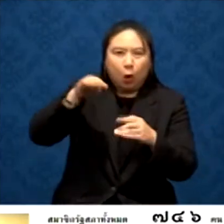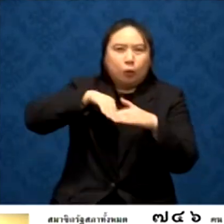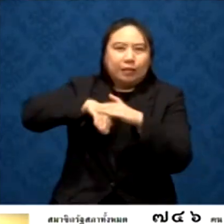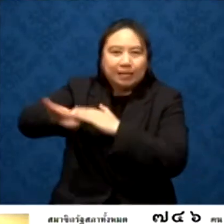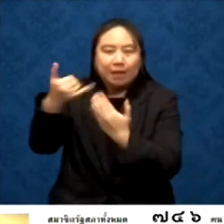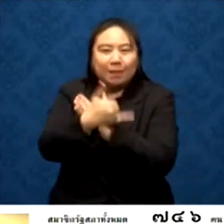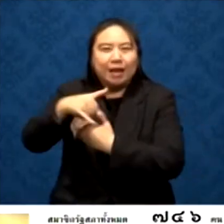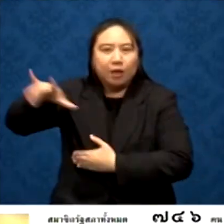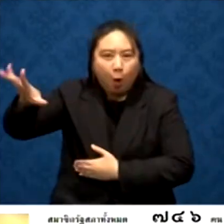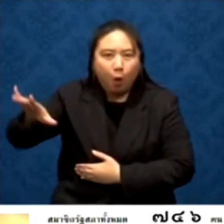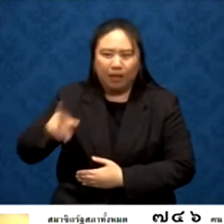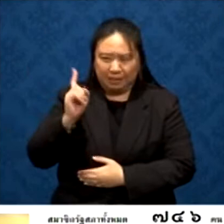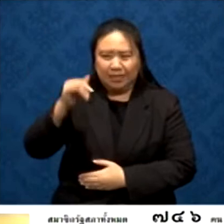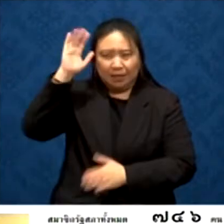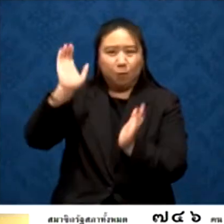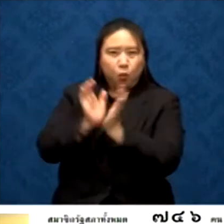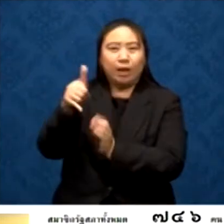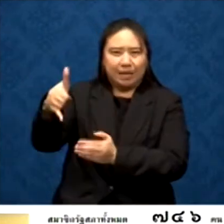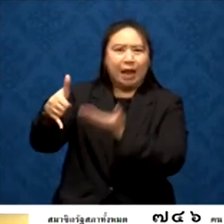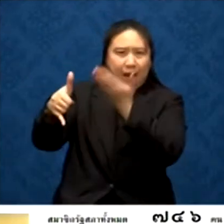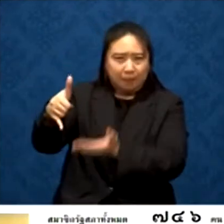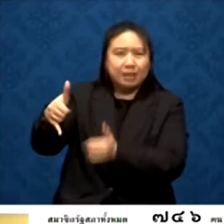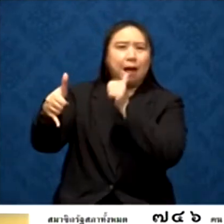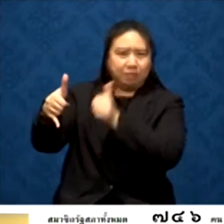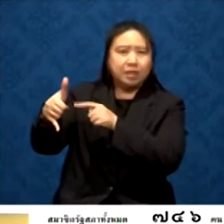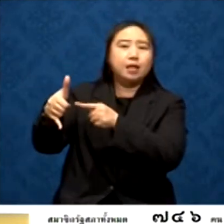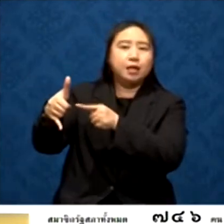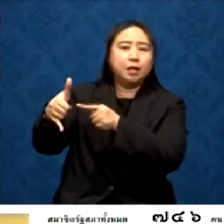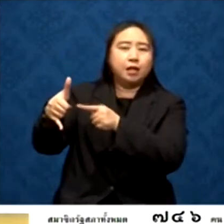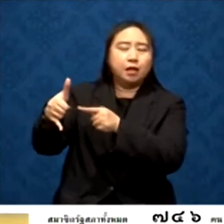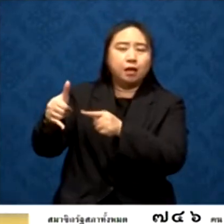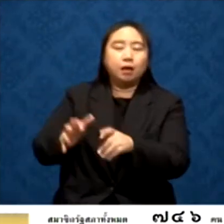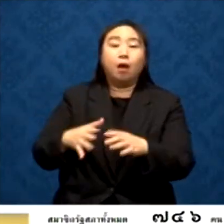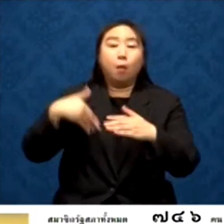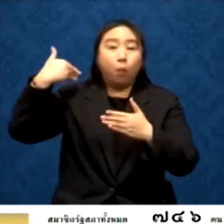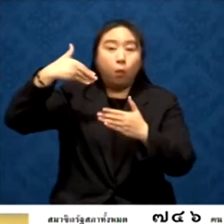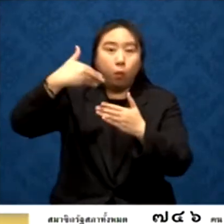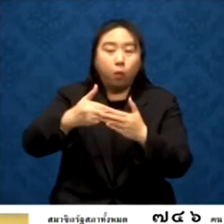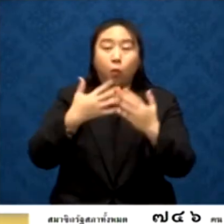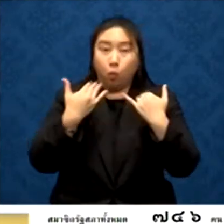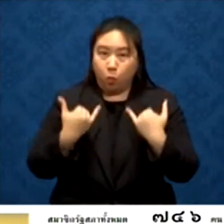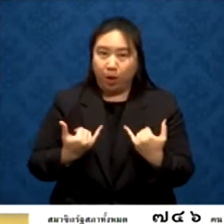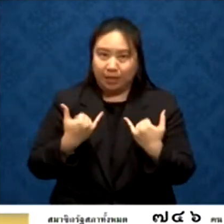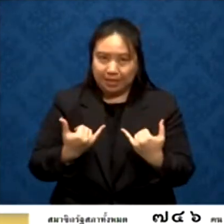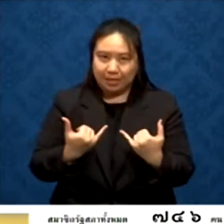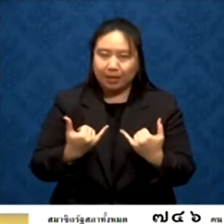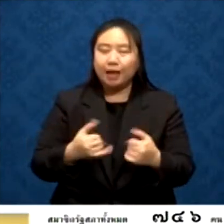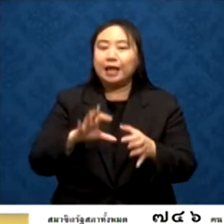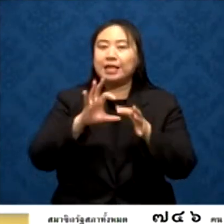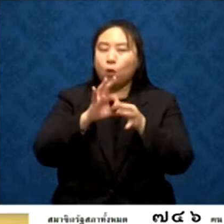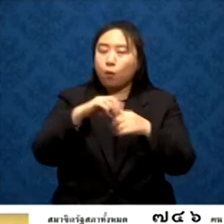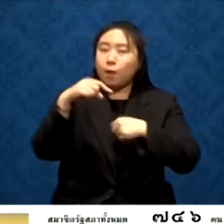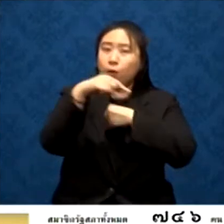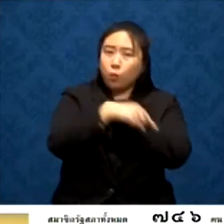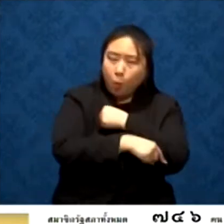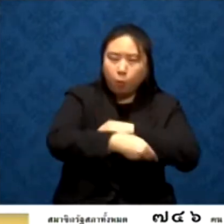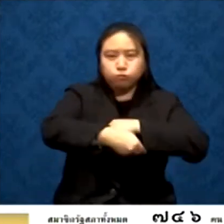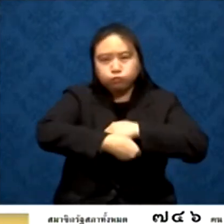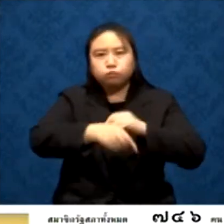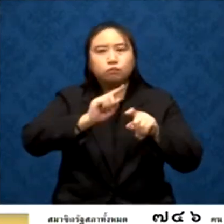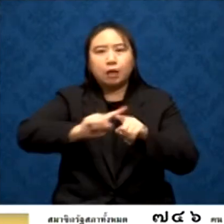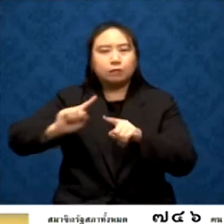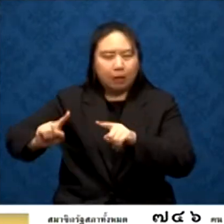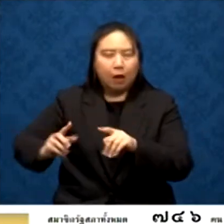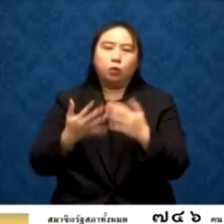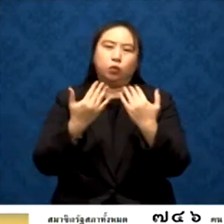กับตำรวจน้ำดีมาถึงวันนี้ท่านประธานครับการทุจริตทั้งหลายทำให้โครงสร้าง